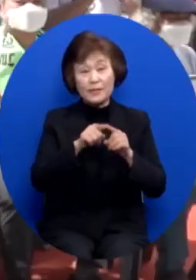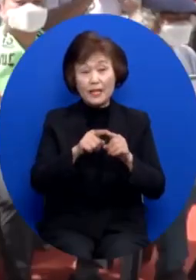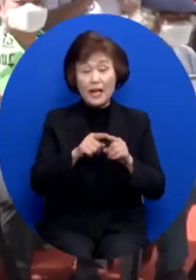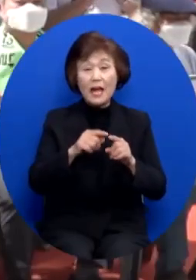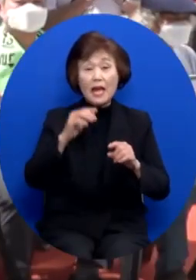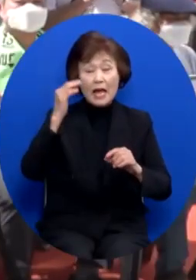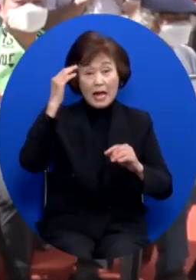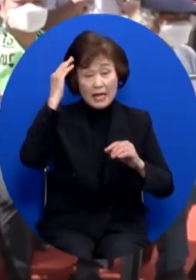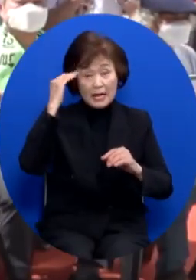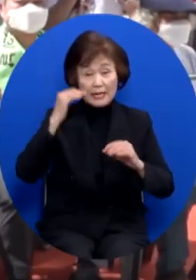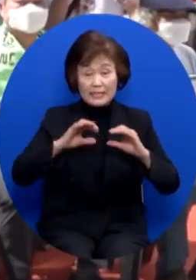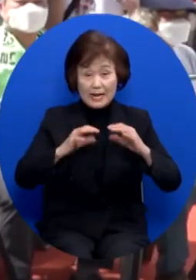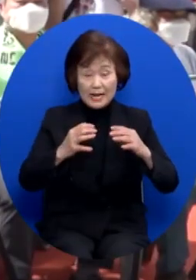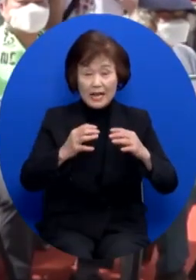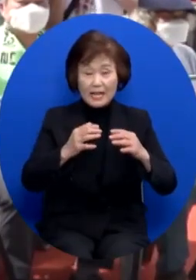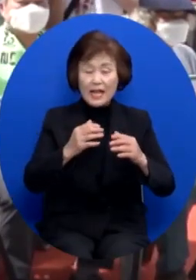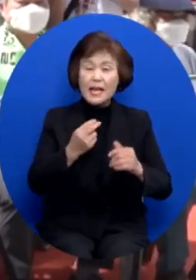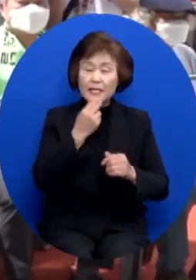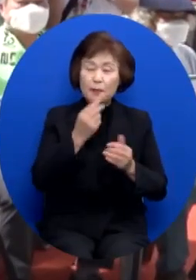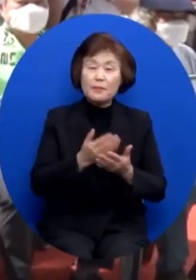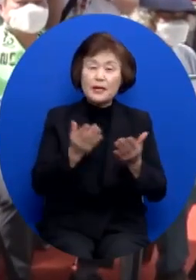운동 확산을 주도해 온 바 있습니다